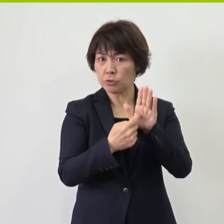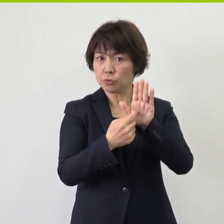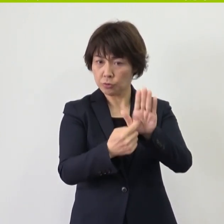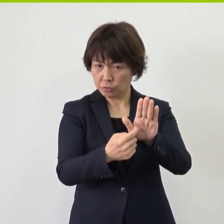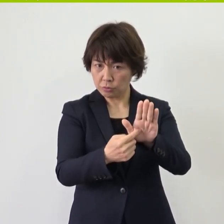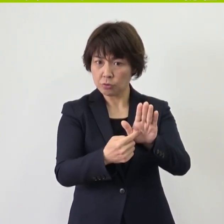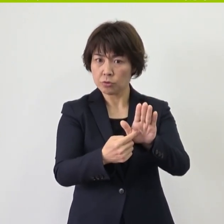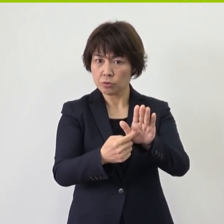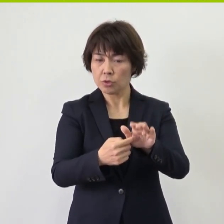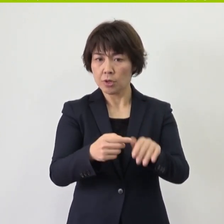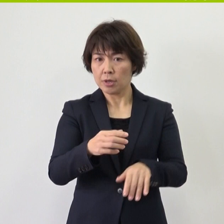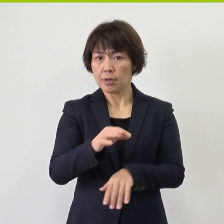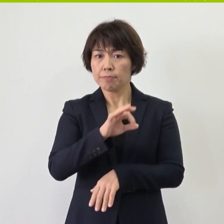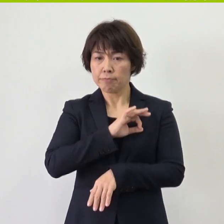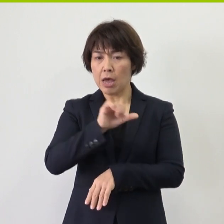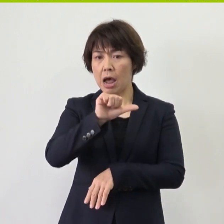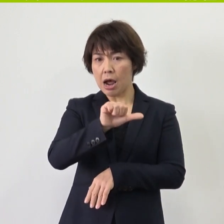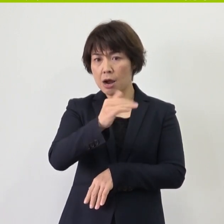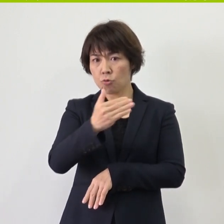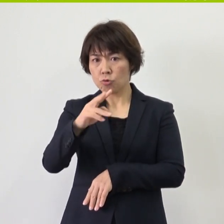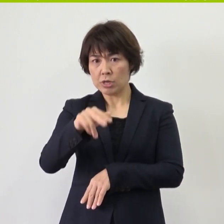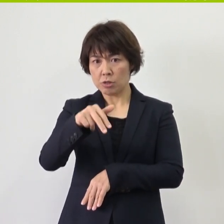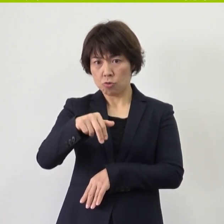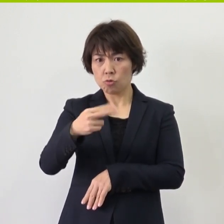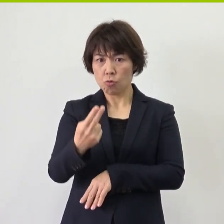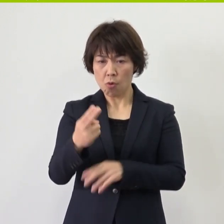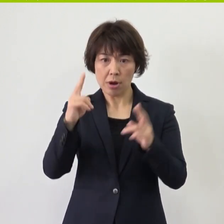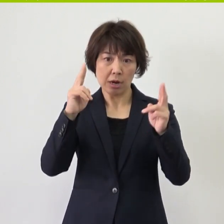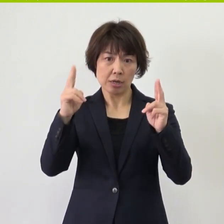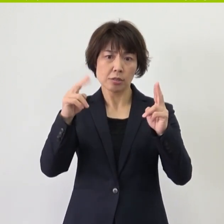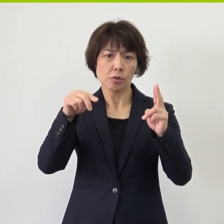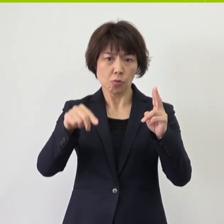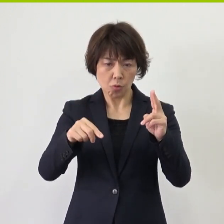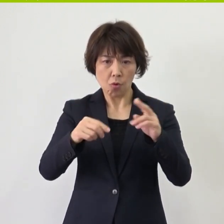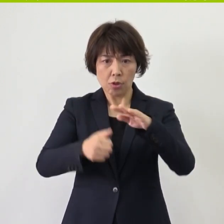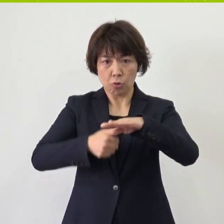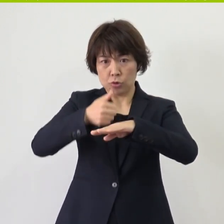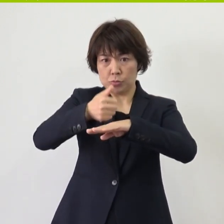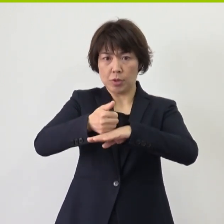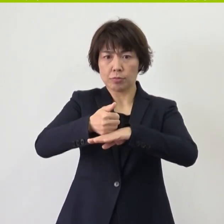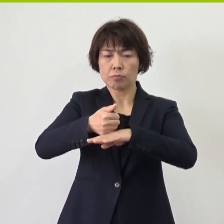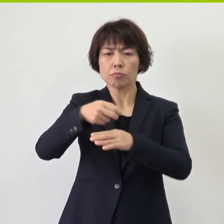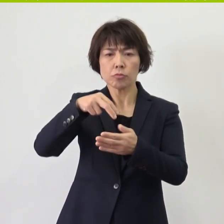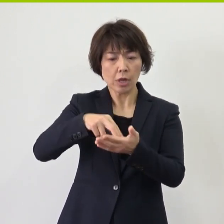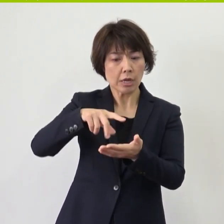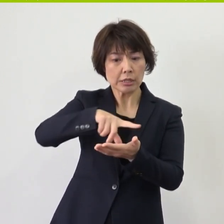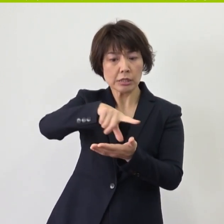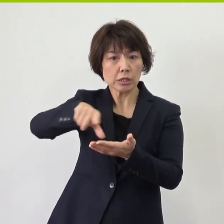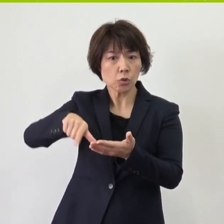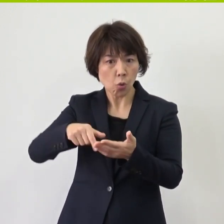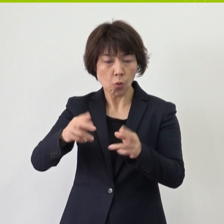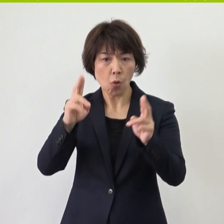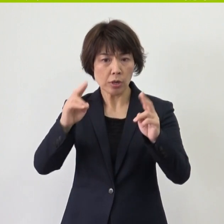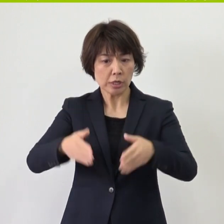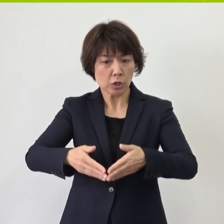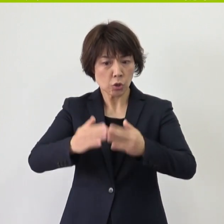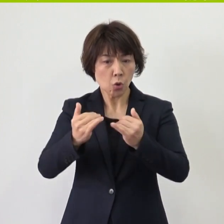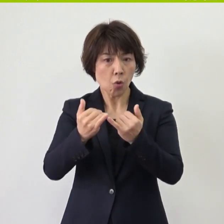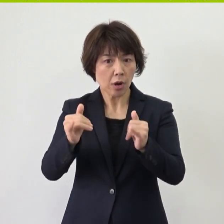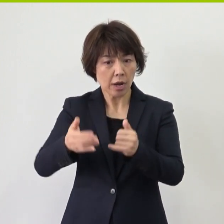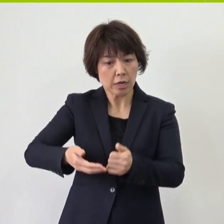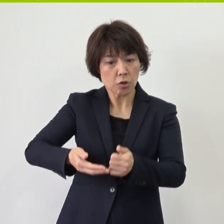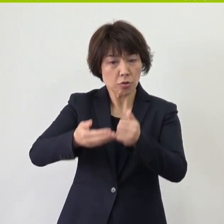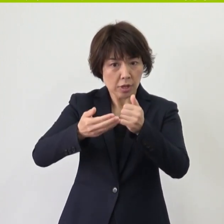るアグリスト株式会社の代表取締役として、地方の企業家育成の分野